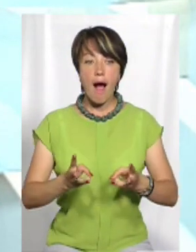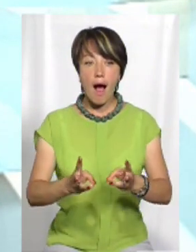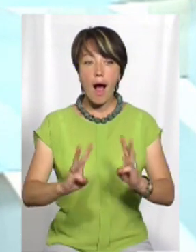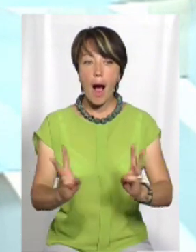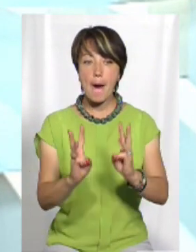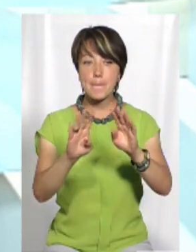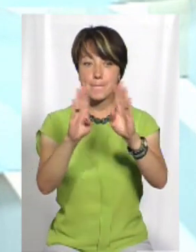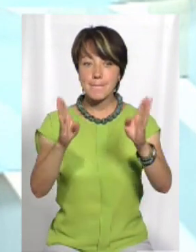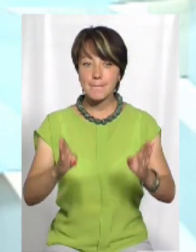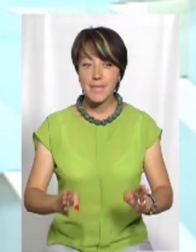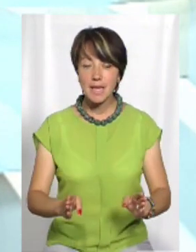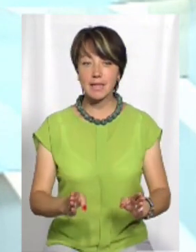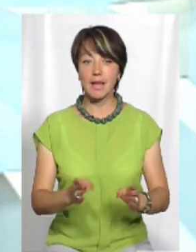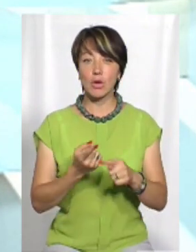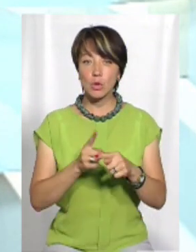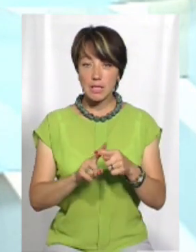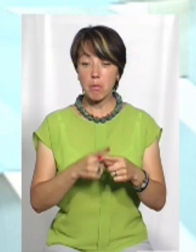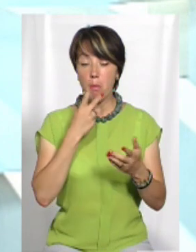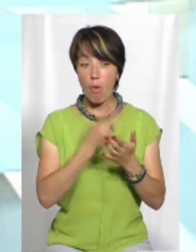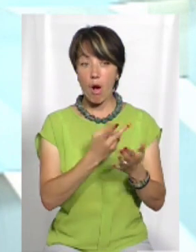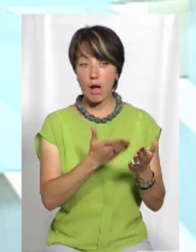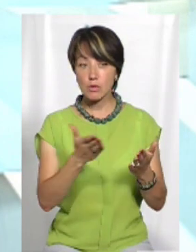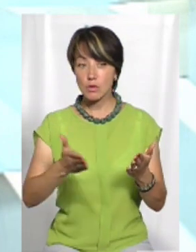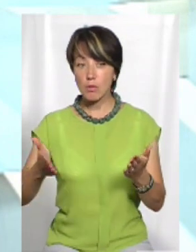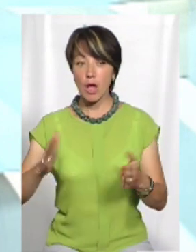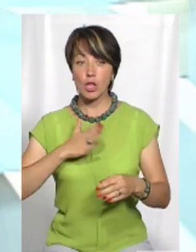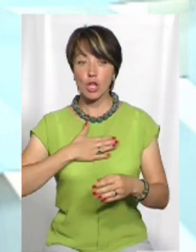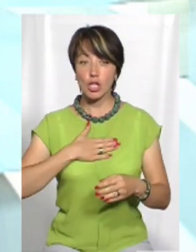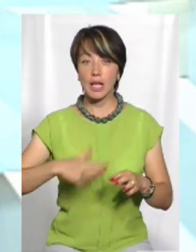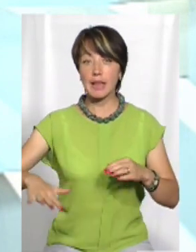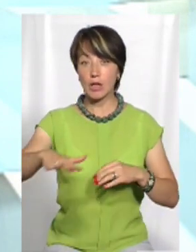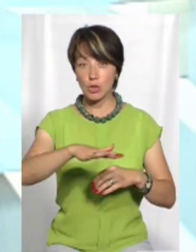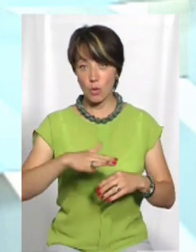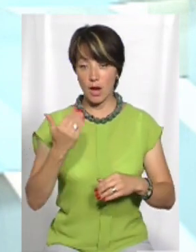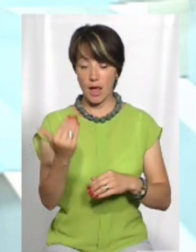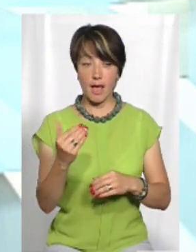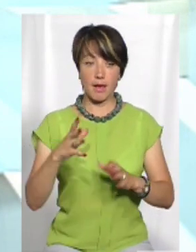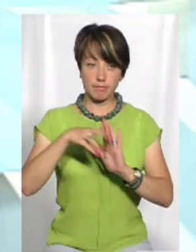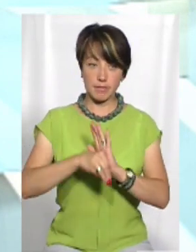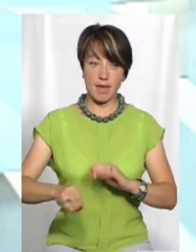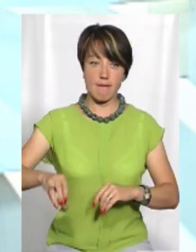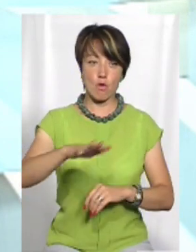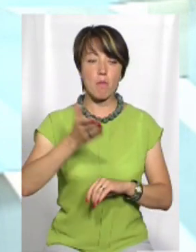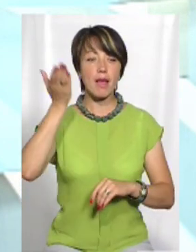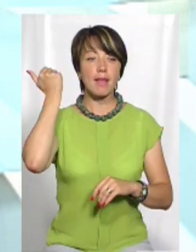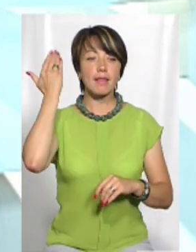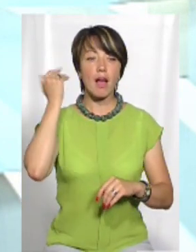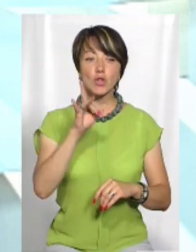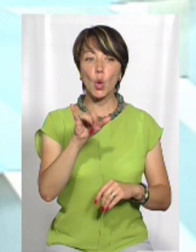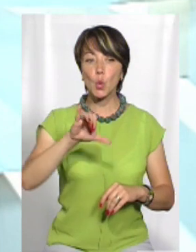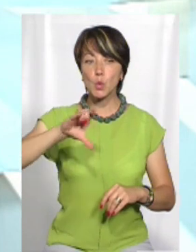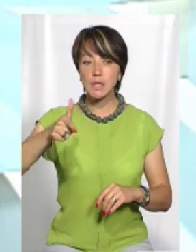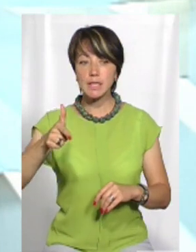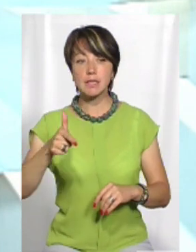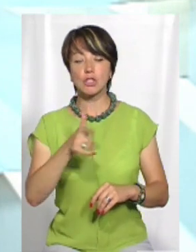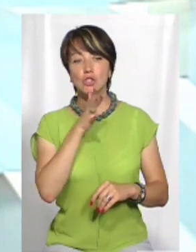ми методами археологічними показуємо, що наша територія була, це територія Європи. І в давньоруські часи, і